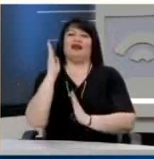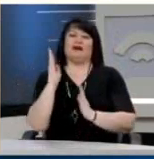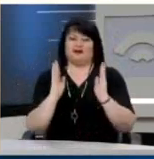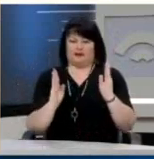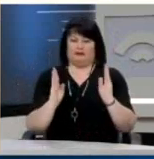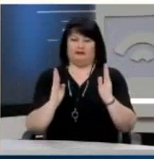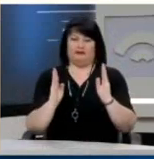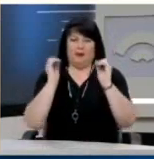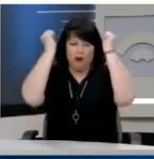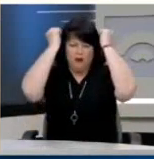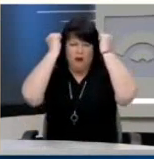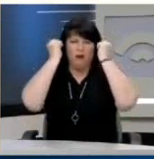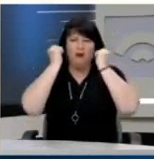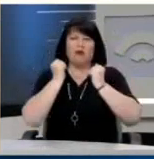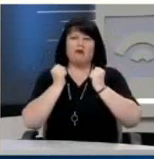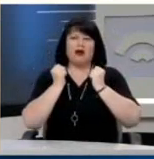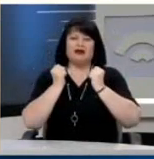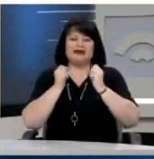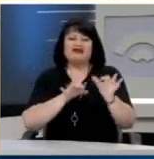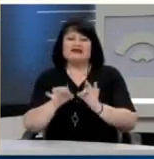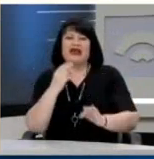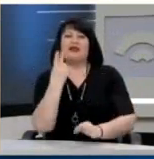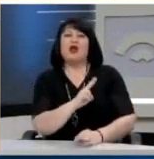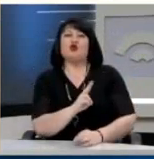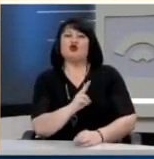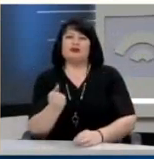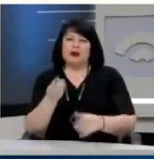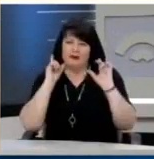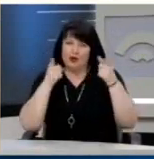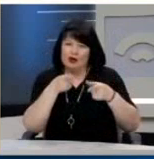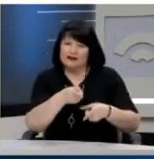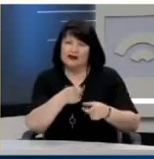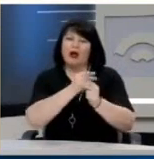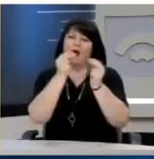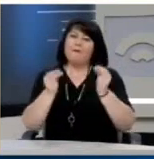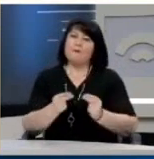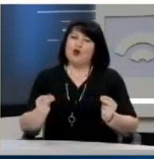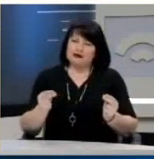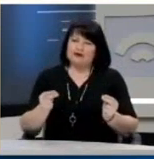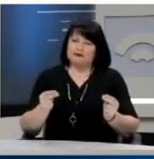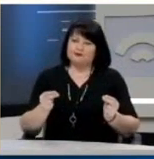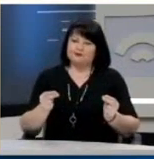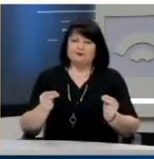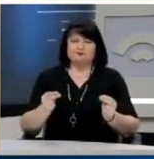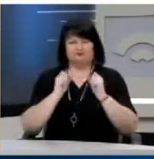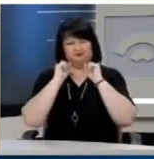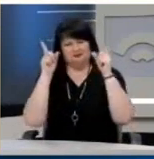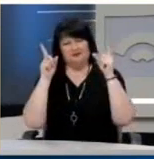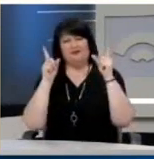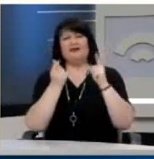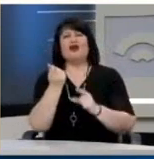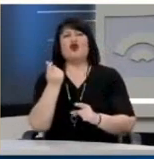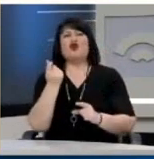2010-2014. Είναι το ίδιο ακριβώς σχέδιο που είχε ως αποτέλεσμα την πρωτοφανή